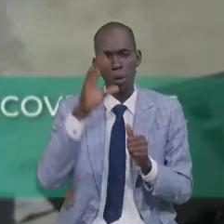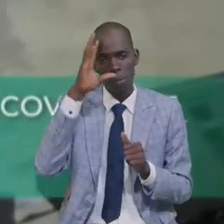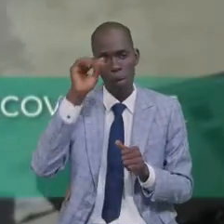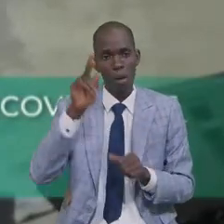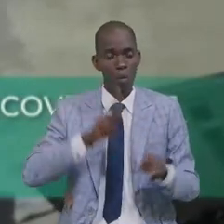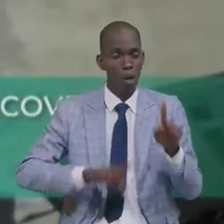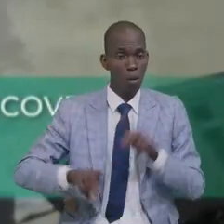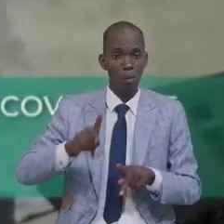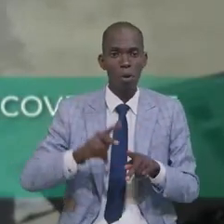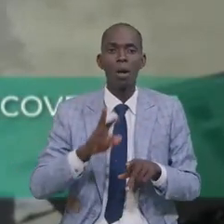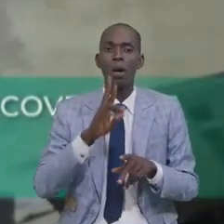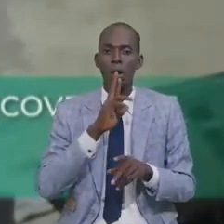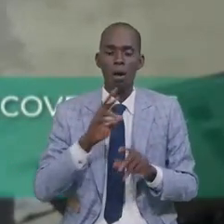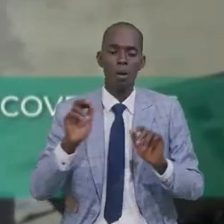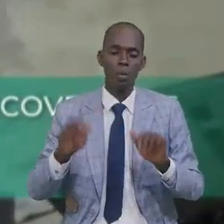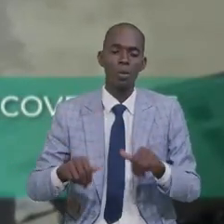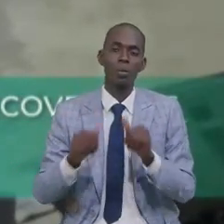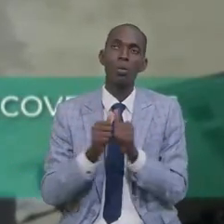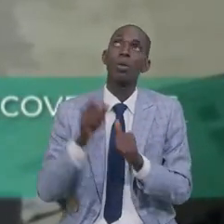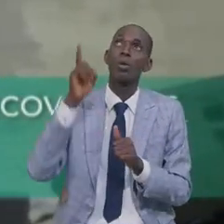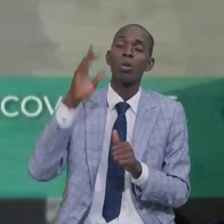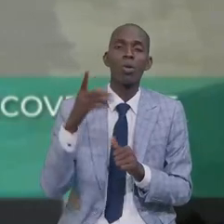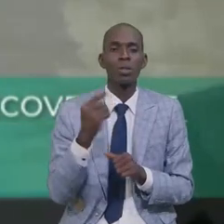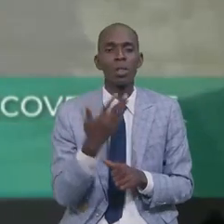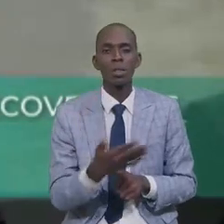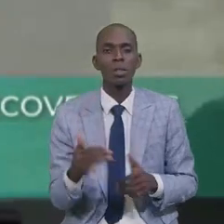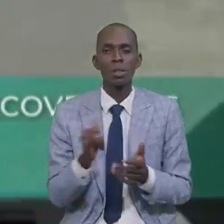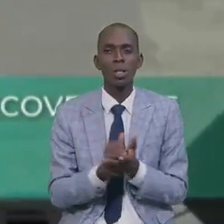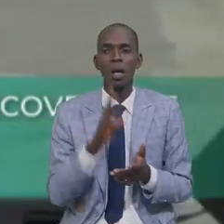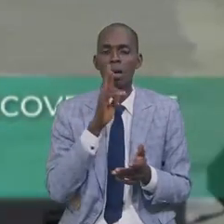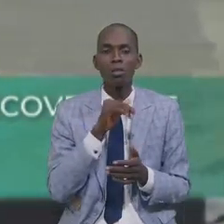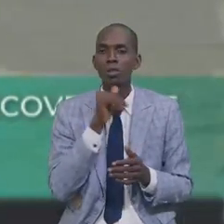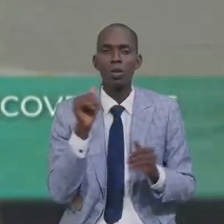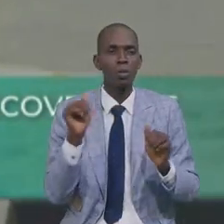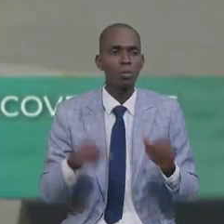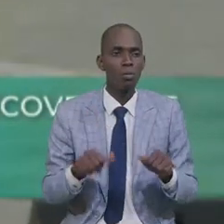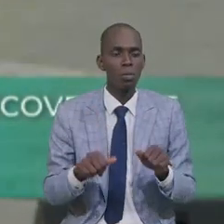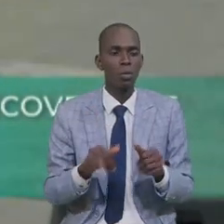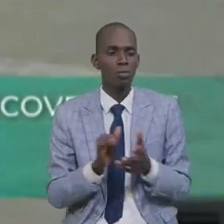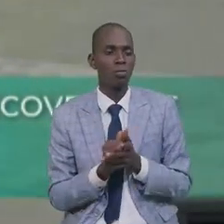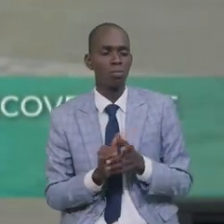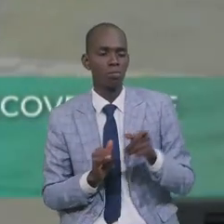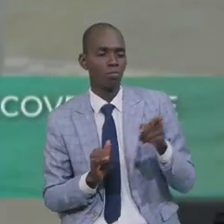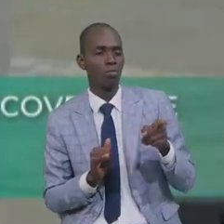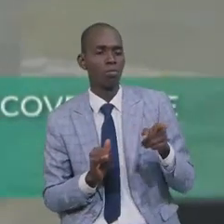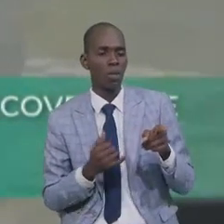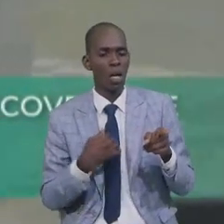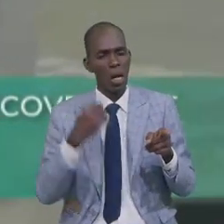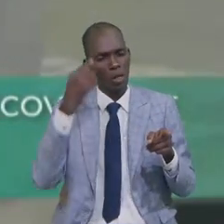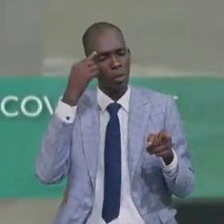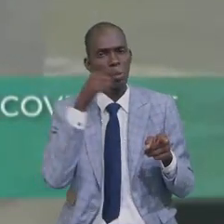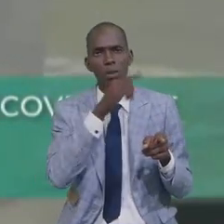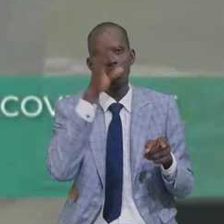Luc 18, verset 27. Ce qui est impossible aux hommes est possible à Dieu.